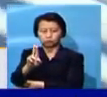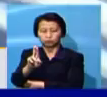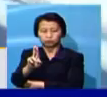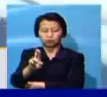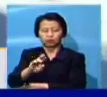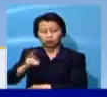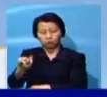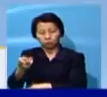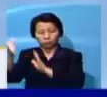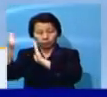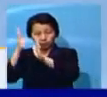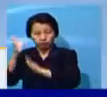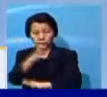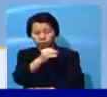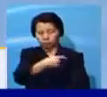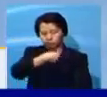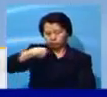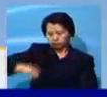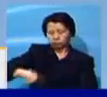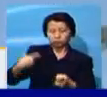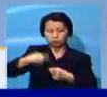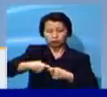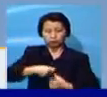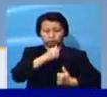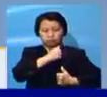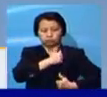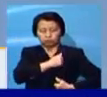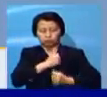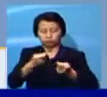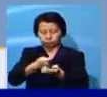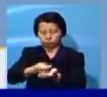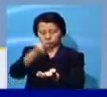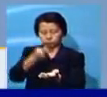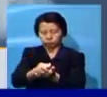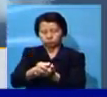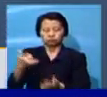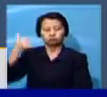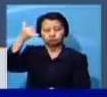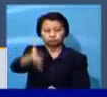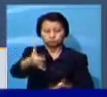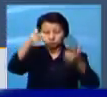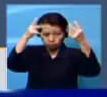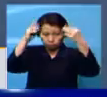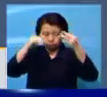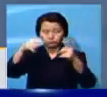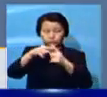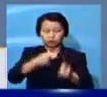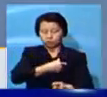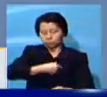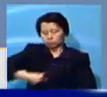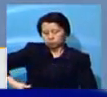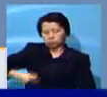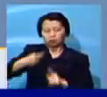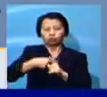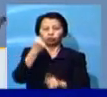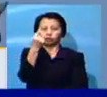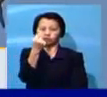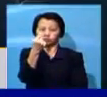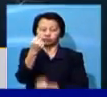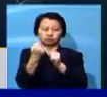MOU Antara Malaysia dan China berkaitan pertahanan yang terai ketika kunjungan perana menteri ke beijingvember